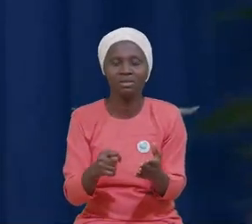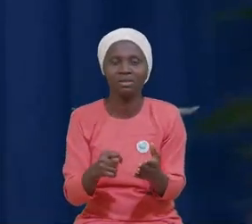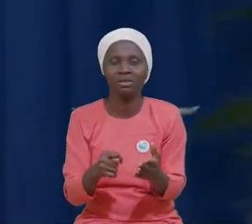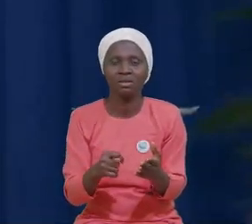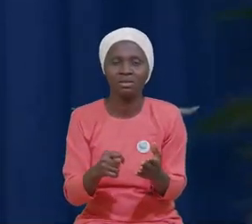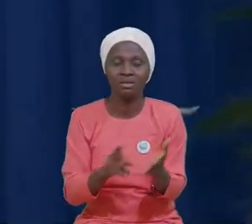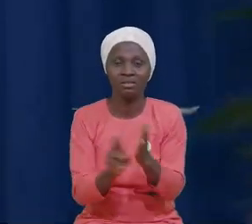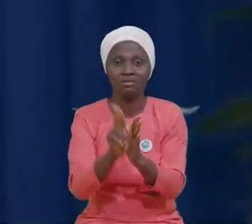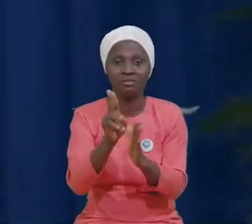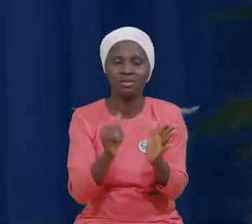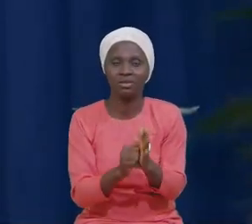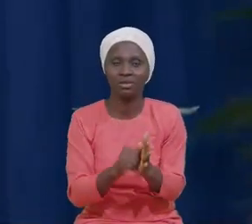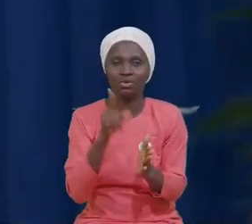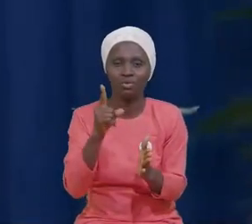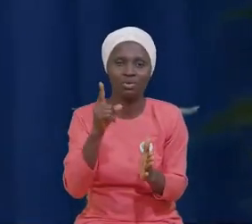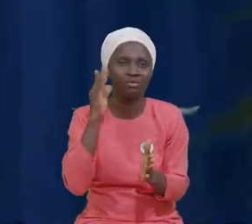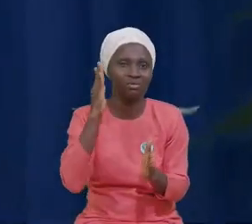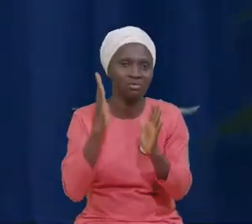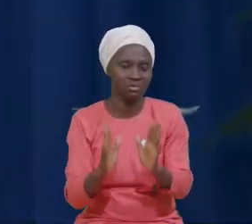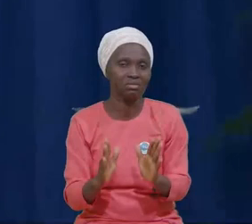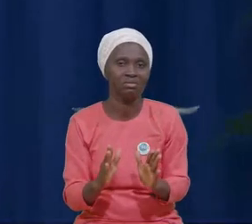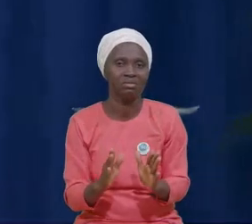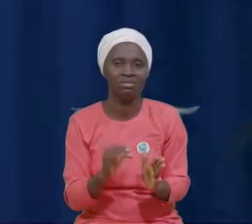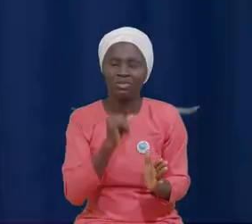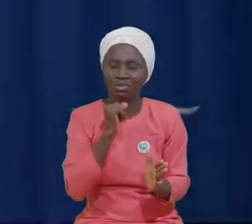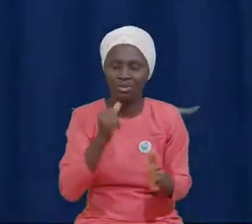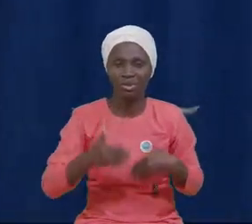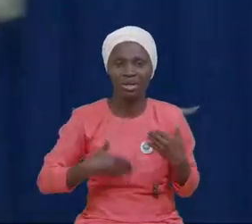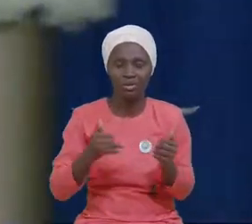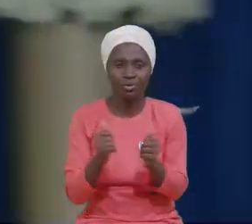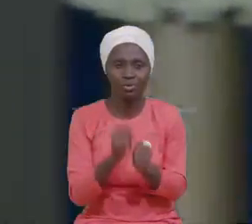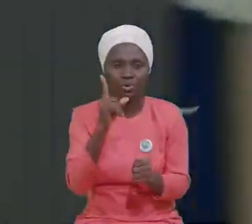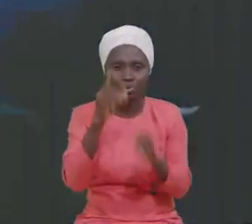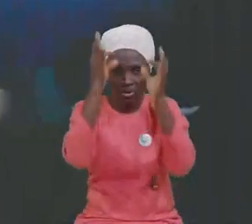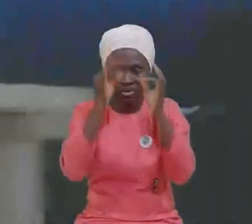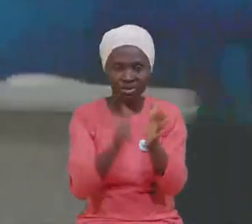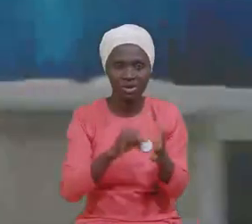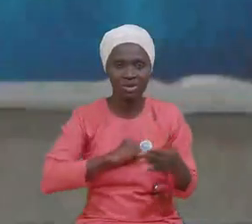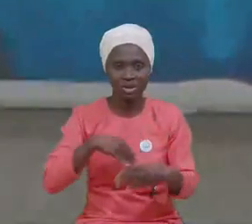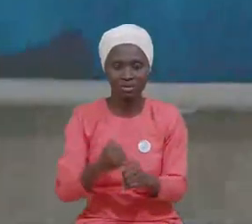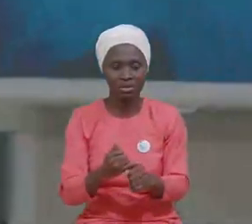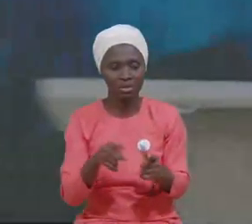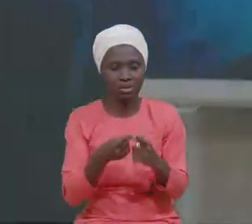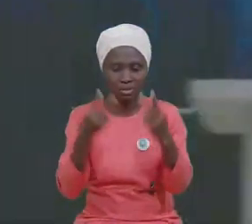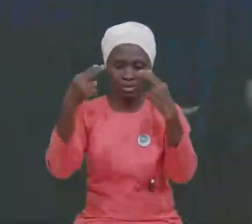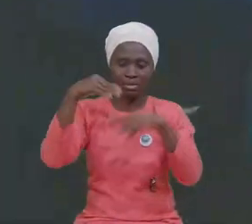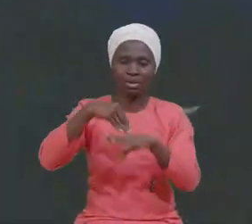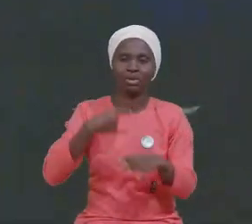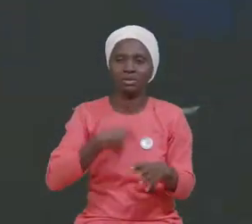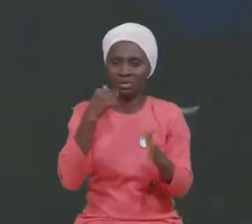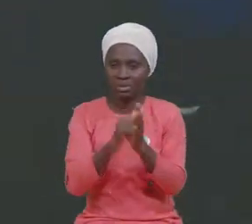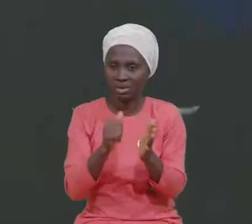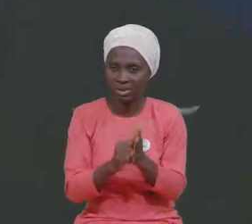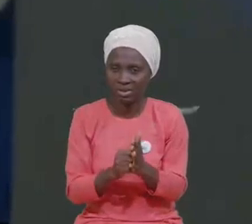de département d'ailleurs, il n'était pas content d'une décision que j'ai prise. Et il m'a regardé et il a mentionné mon